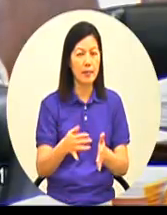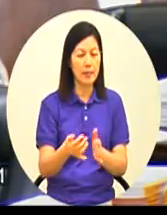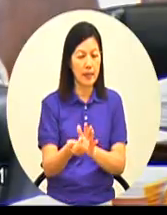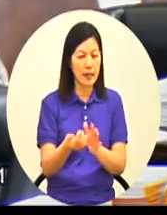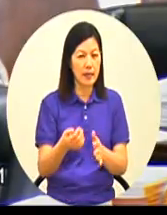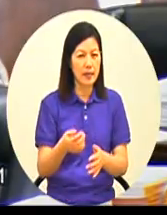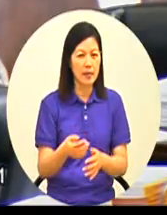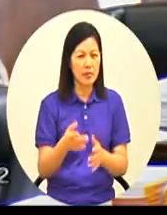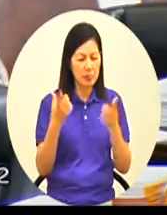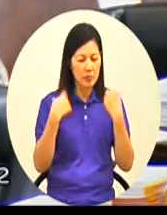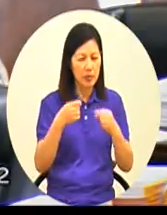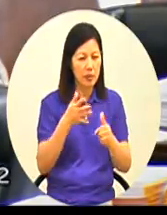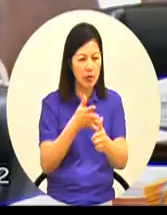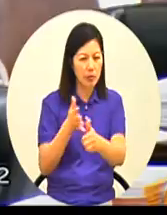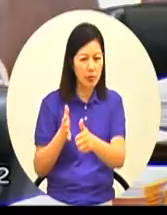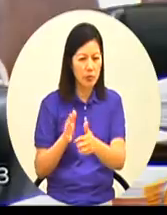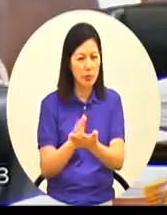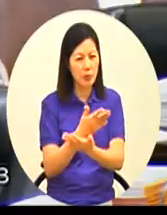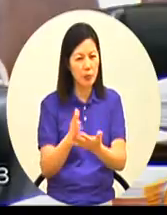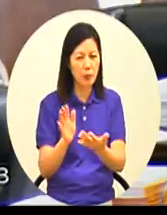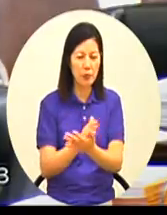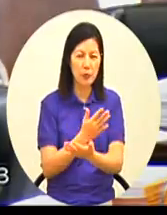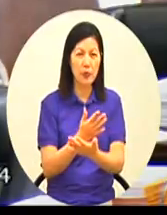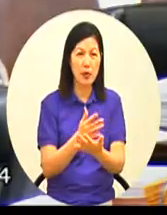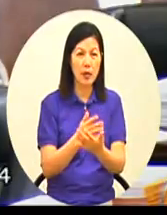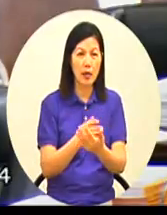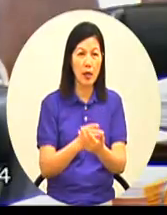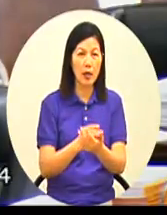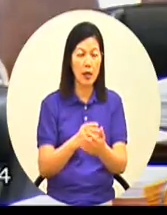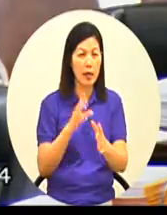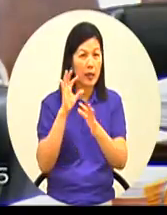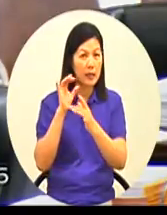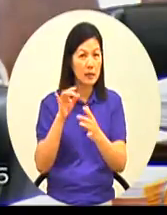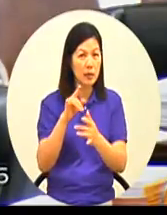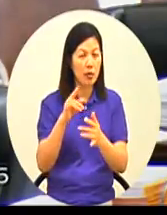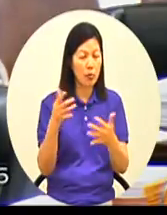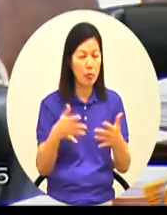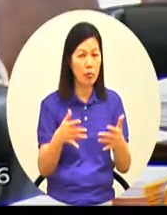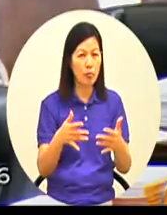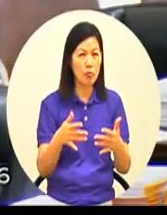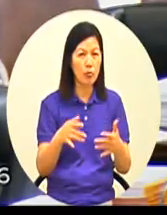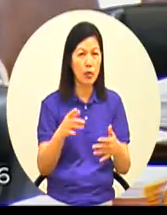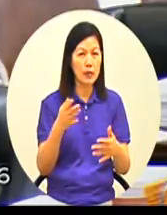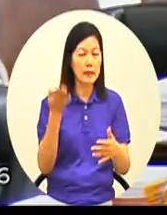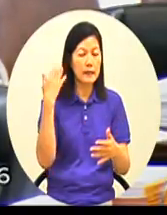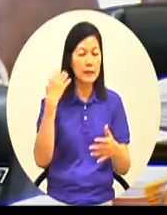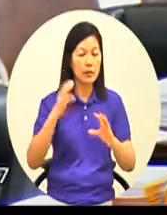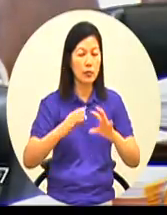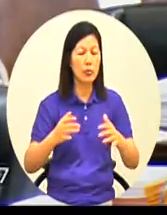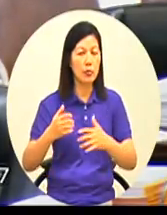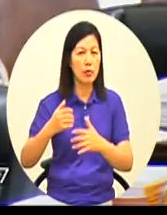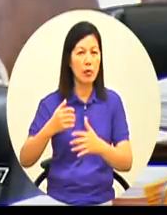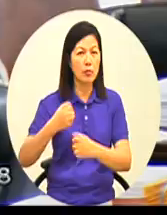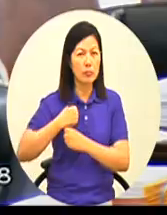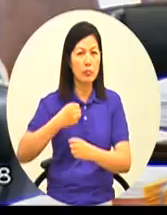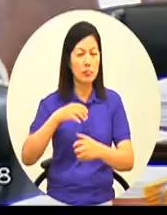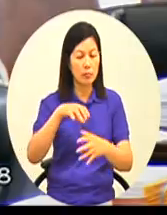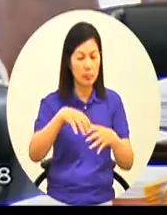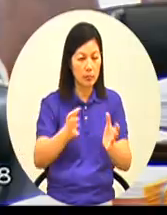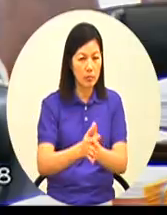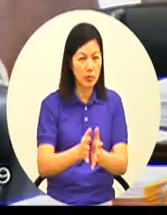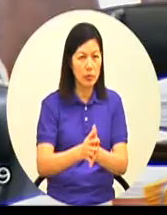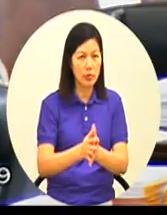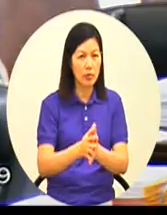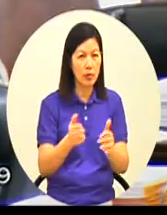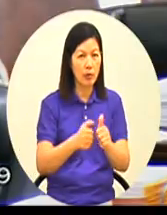问那个逍遥园的问题。那因为很多以前是国防部跟文化局的郭天贵副局